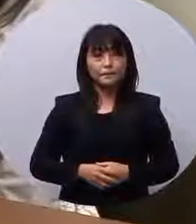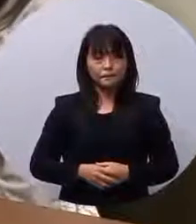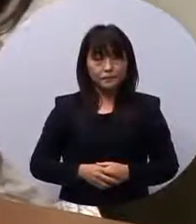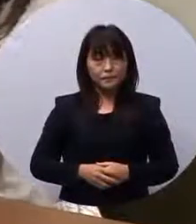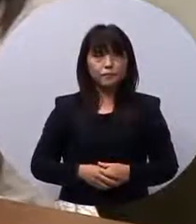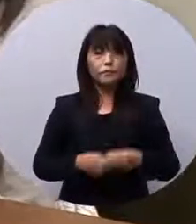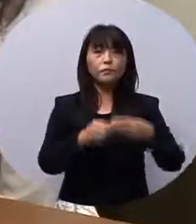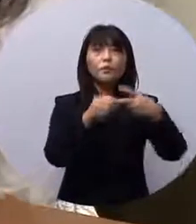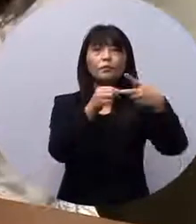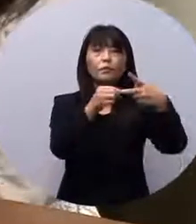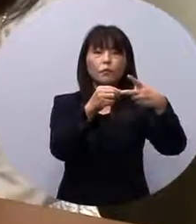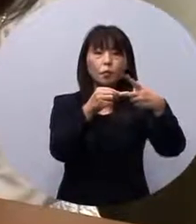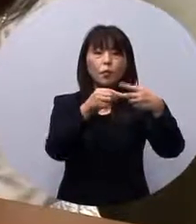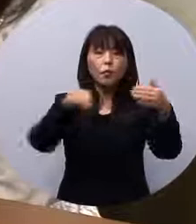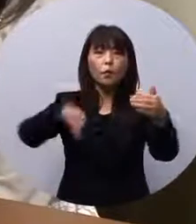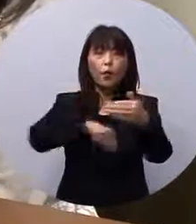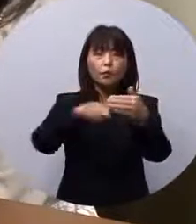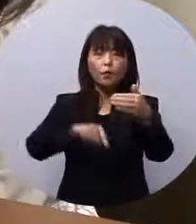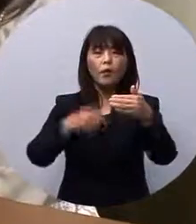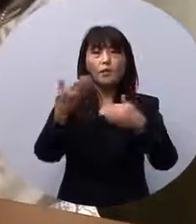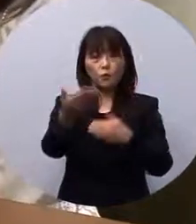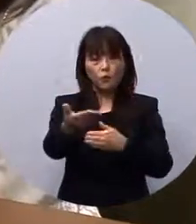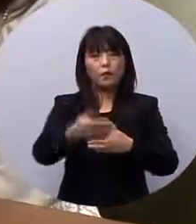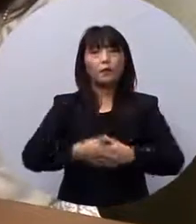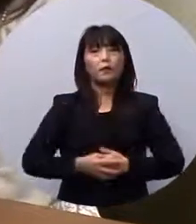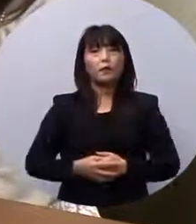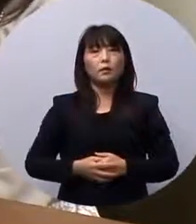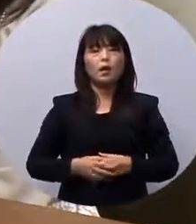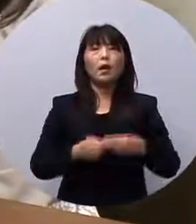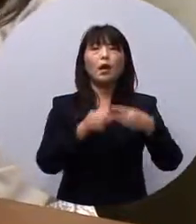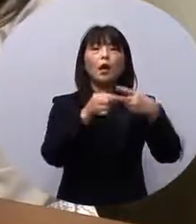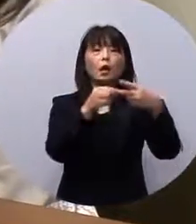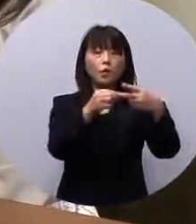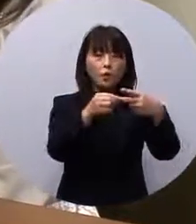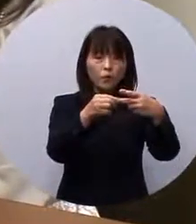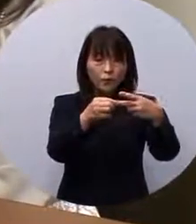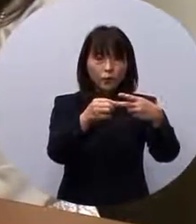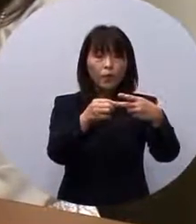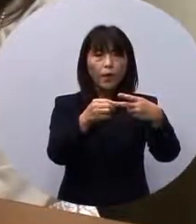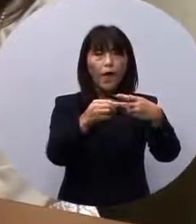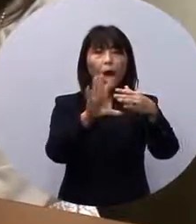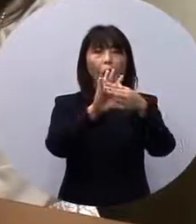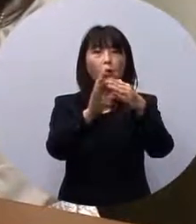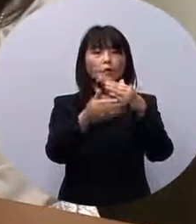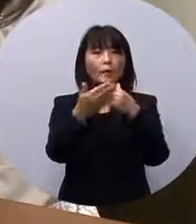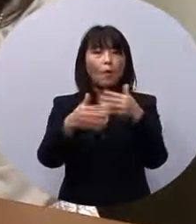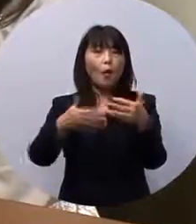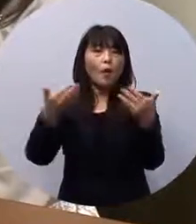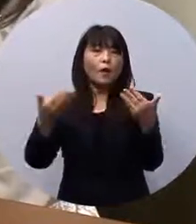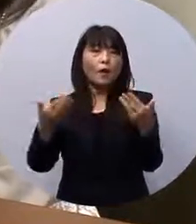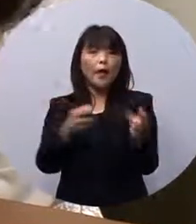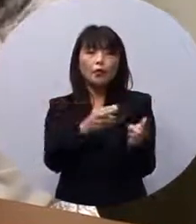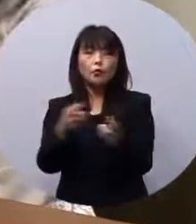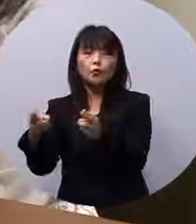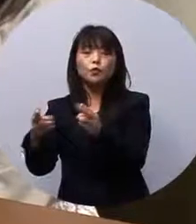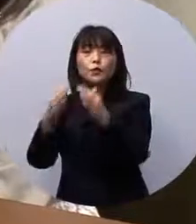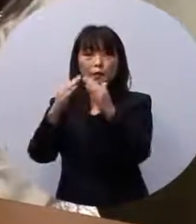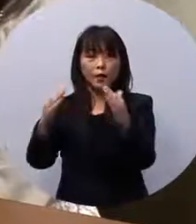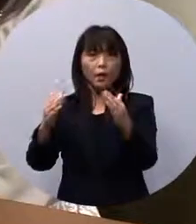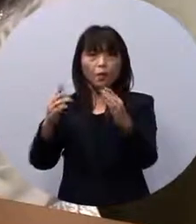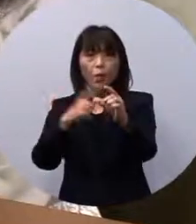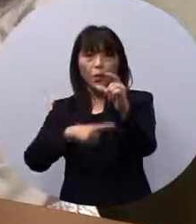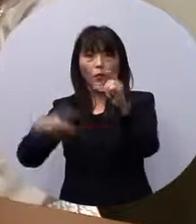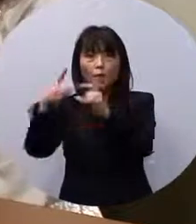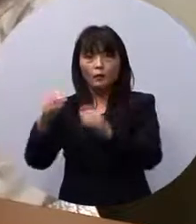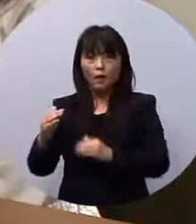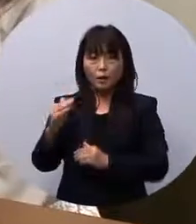ステップ2はどんな取り組みなんですか。 はい、ステップ2はですね、藤沢盛り上げ隊準備会をですね発展させた